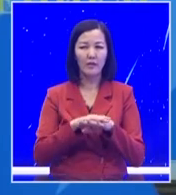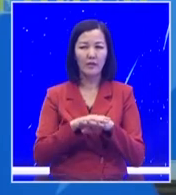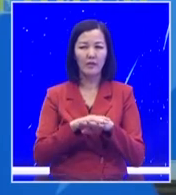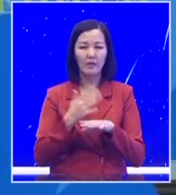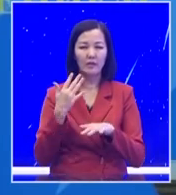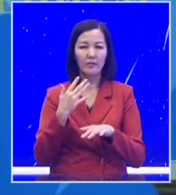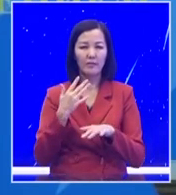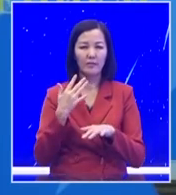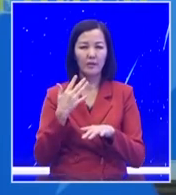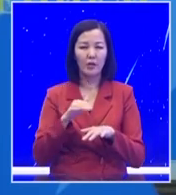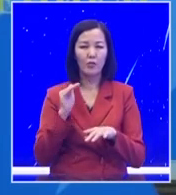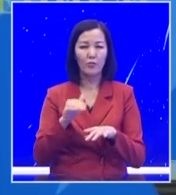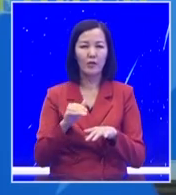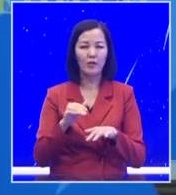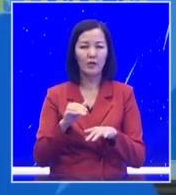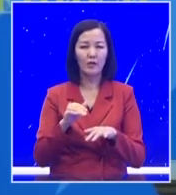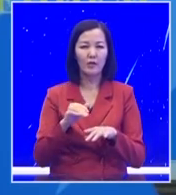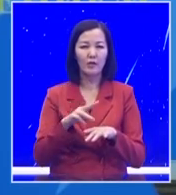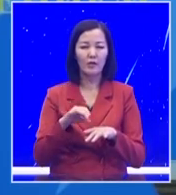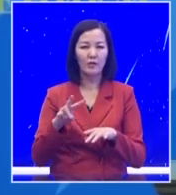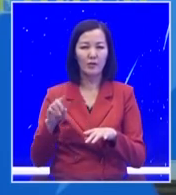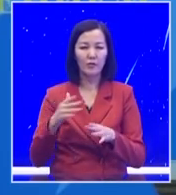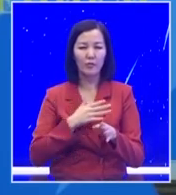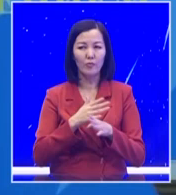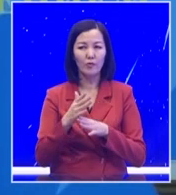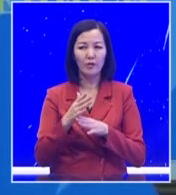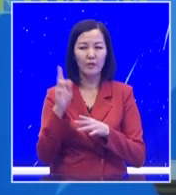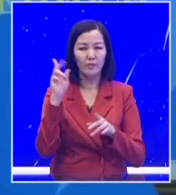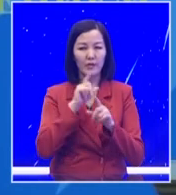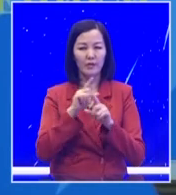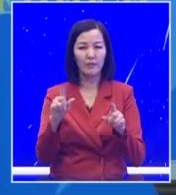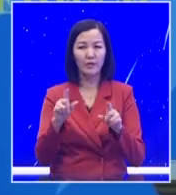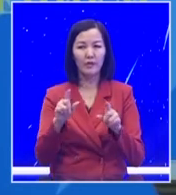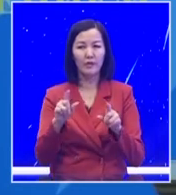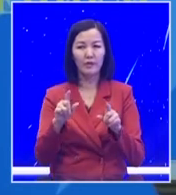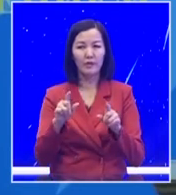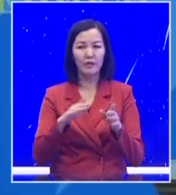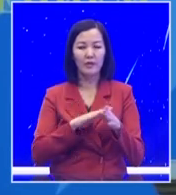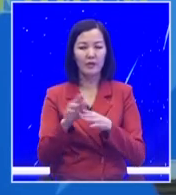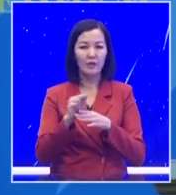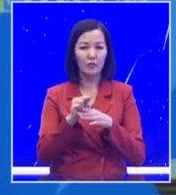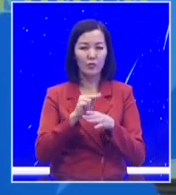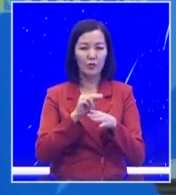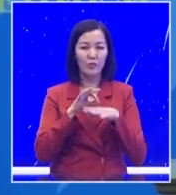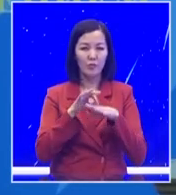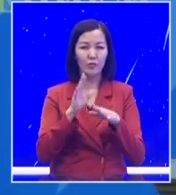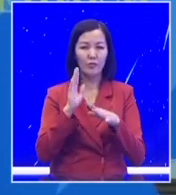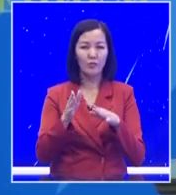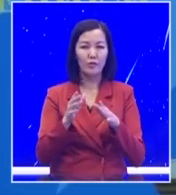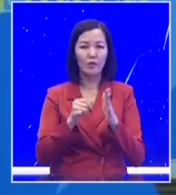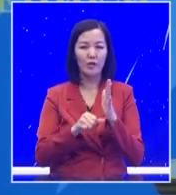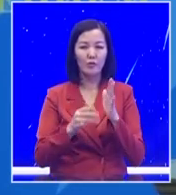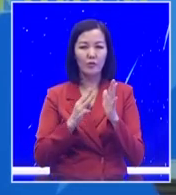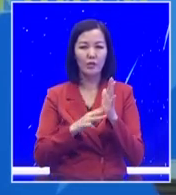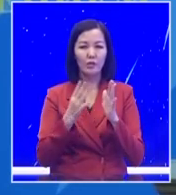миллион теңге бөлінген. Енді биыл біз осы мектепті толығымен аяқтауға 684 миллион